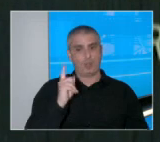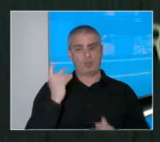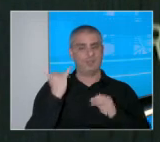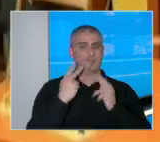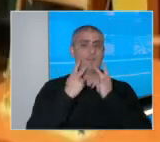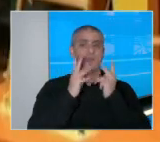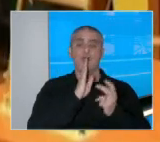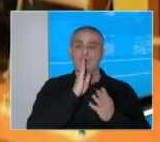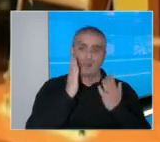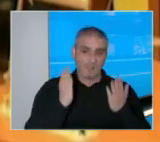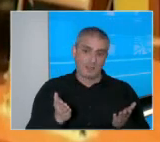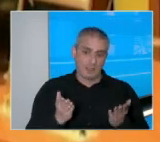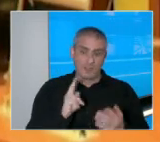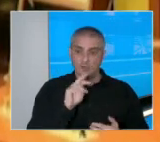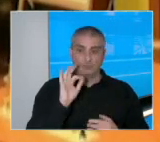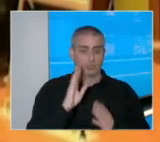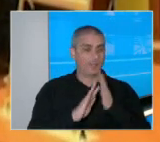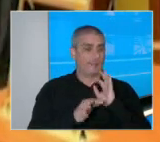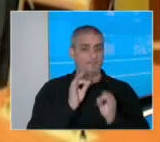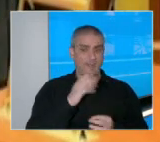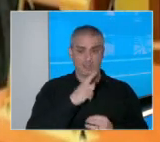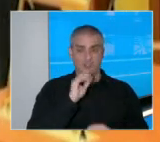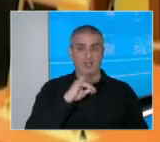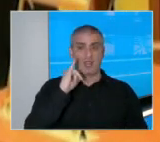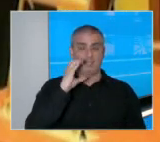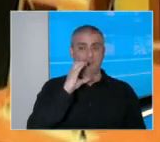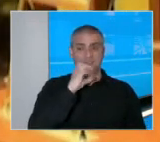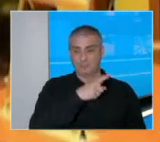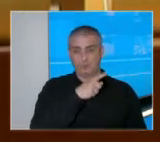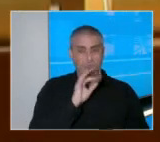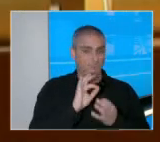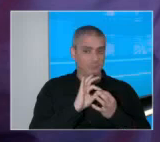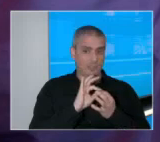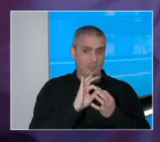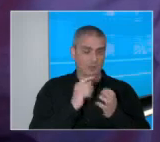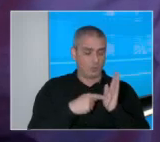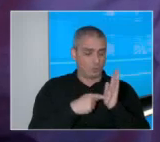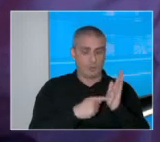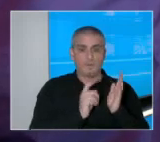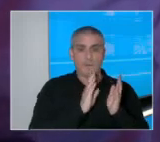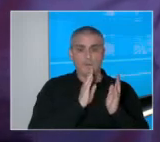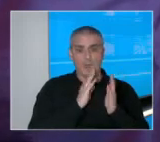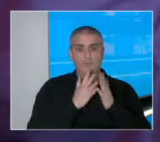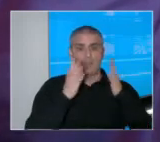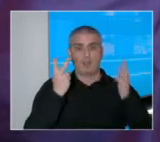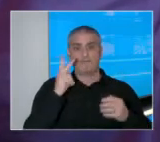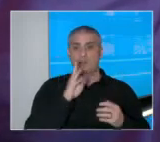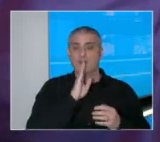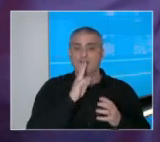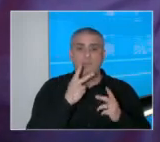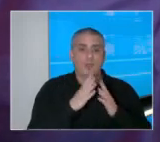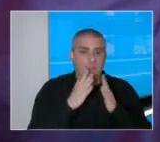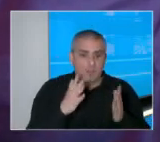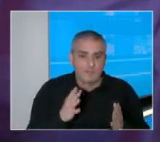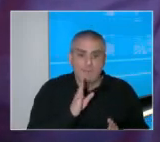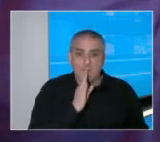פתרון לבעיה. כן. הנושא הזה של בית הדין, של ה-ICC, הוא בסך הכל דוגמית מהבעיה הרחבה יותר, והבעיה הרחבה יותר